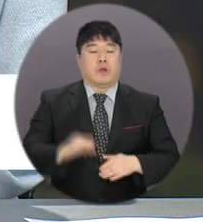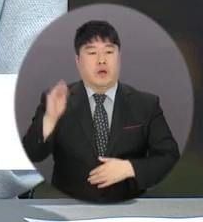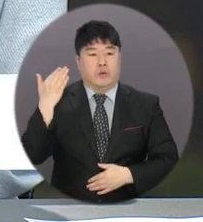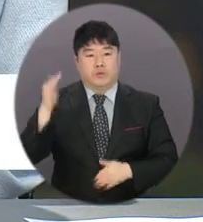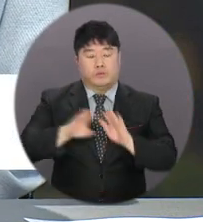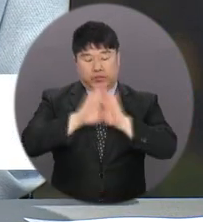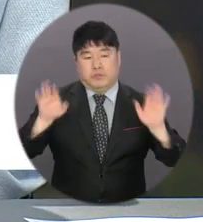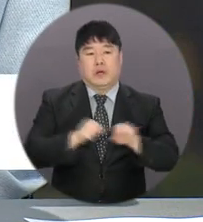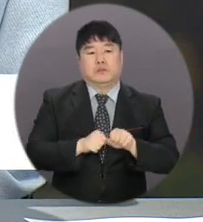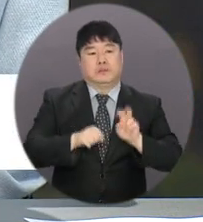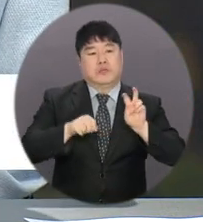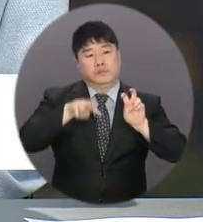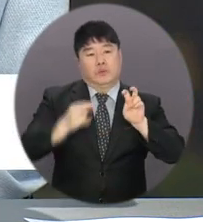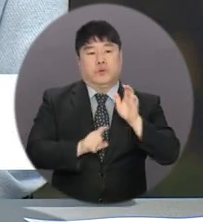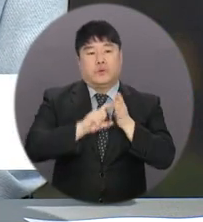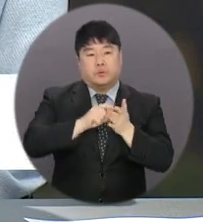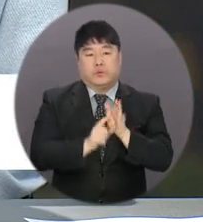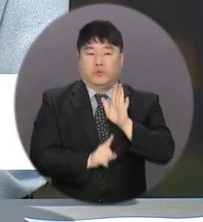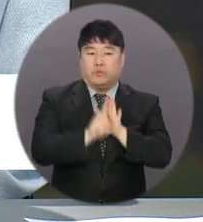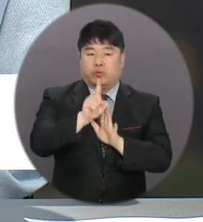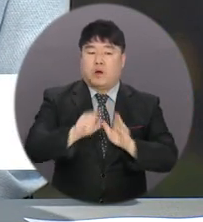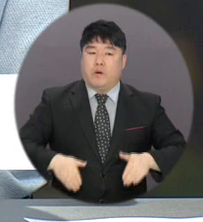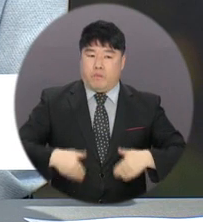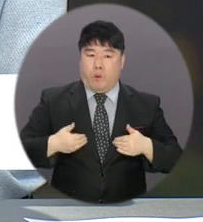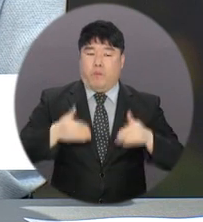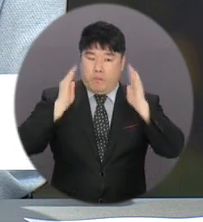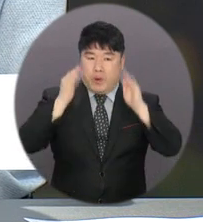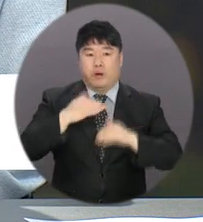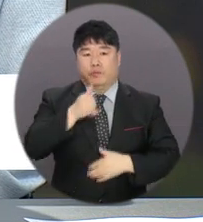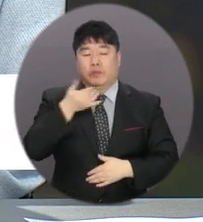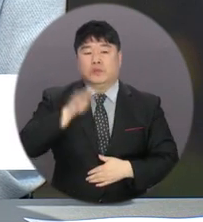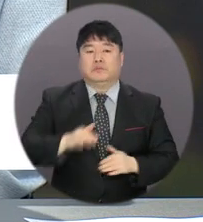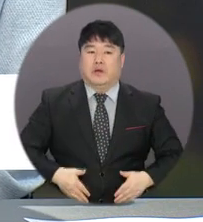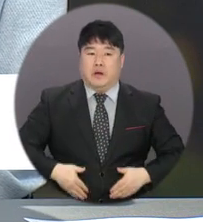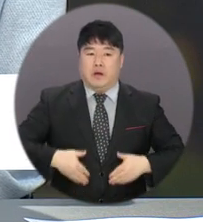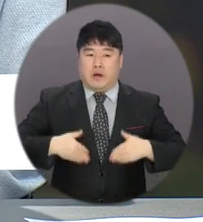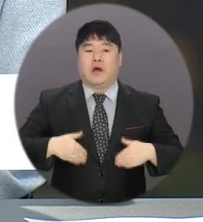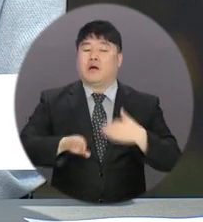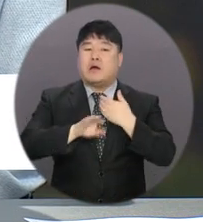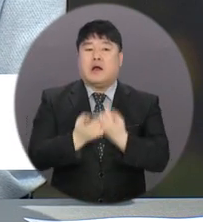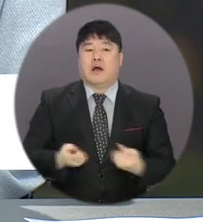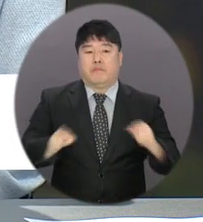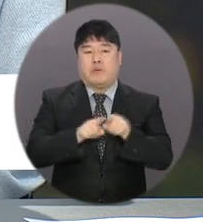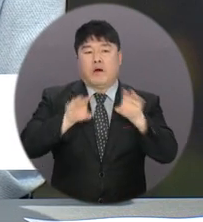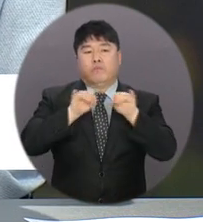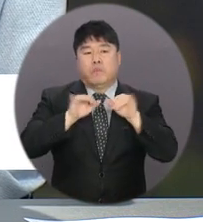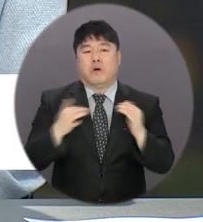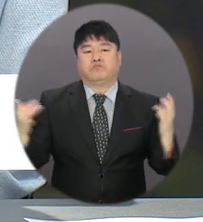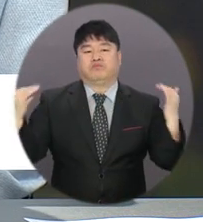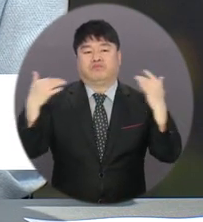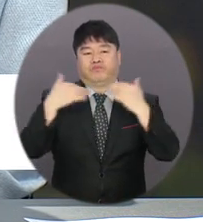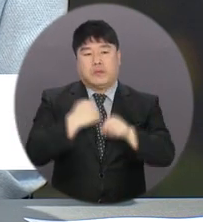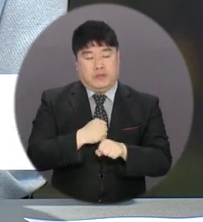요즘 낮 기온이 20도 가까이 오르면서 완연한 봄을 향해 가고 있습니다. 하지만 포근한 봄 기운과 함께 미세먼지도